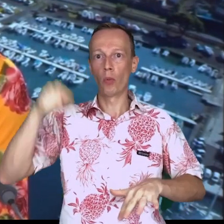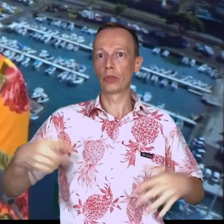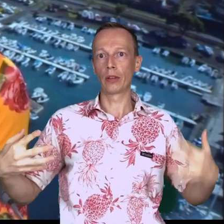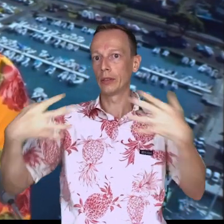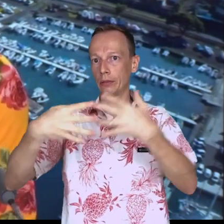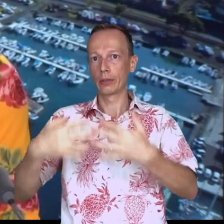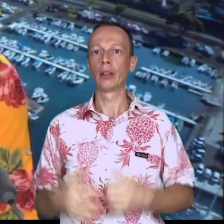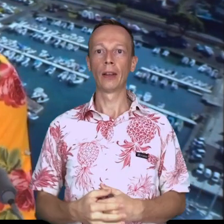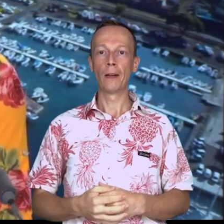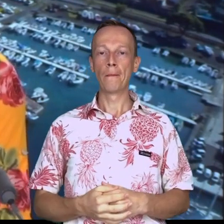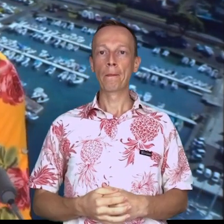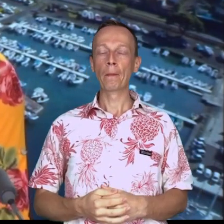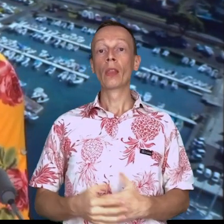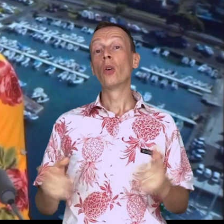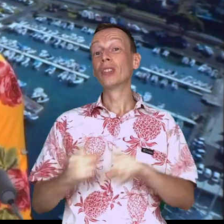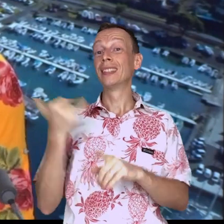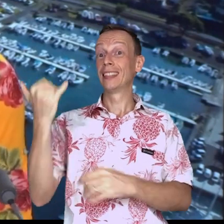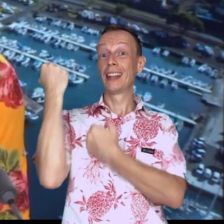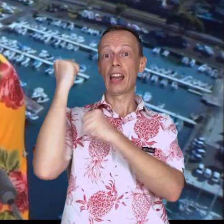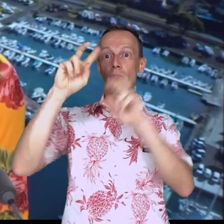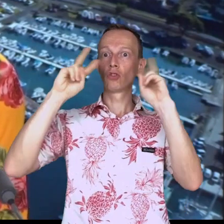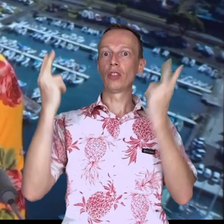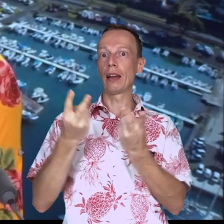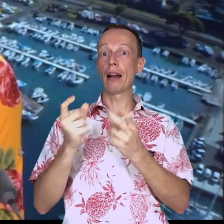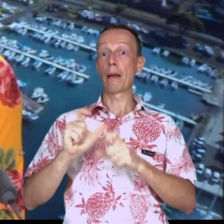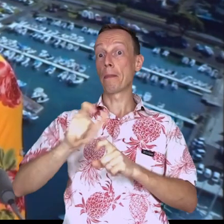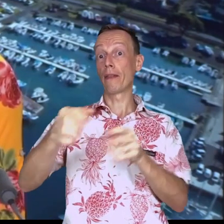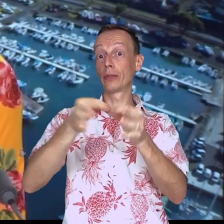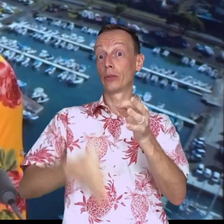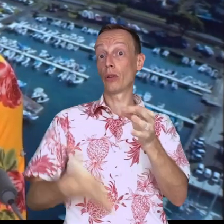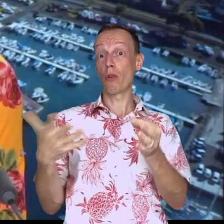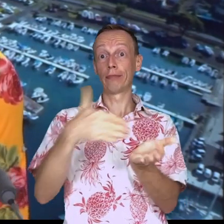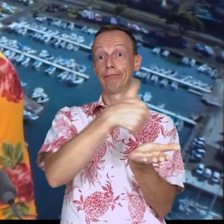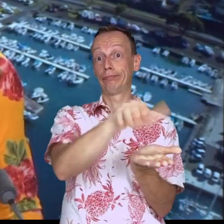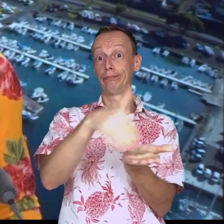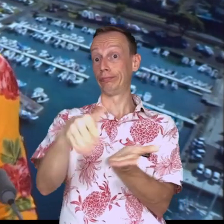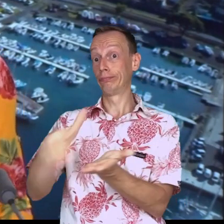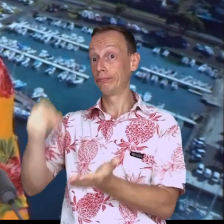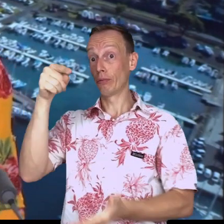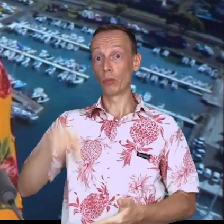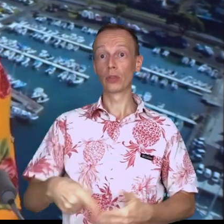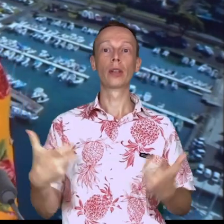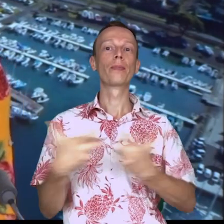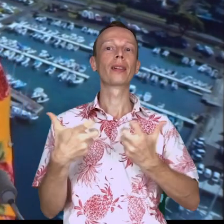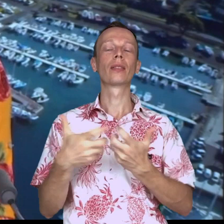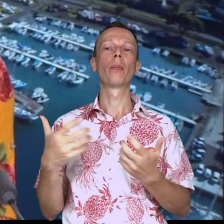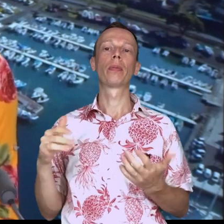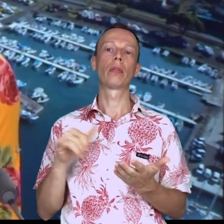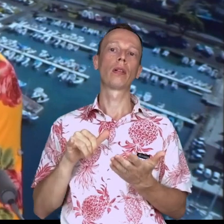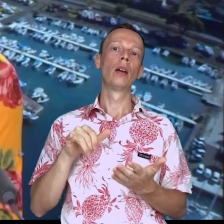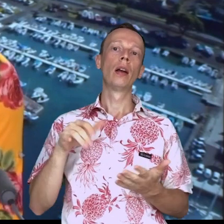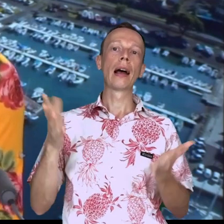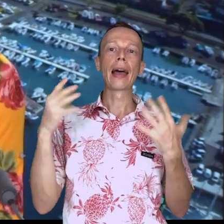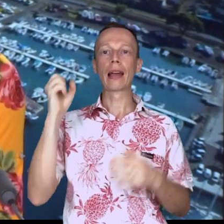Michel Monvoisin, son PDG, un plan de départ volontaire est déjà en cours depuis le confinement. Si la grève est effective mardi prochain,